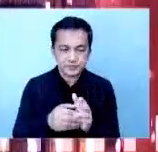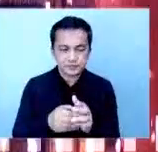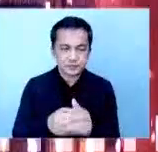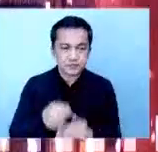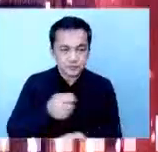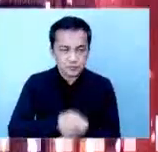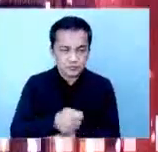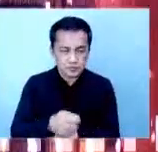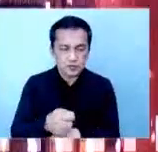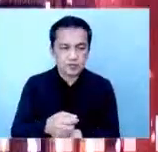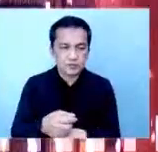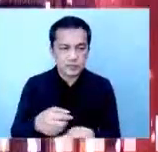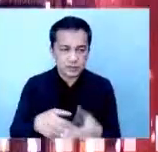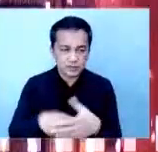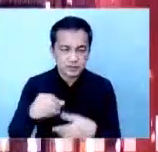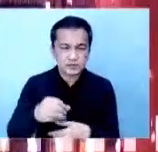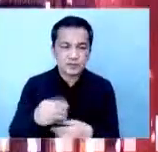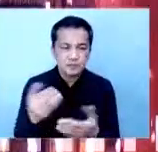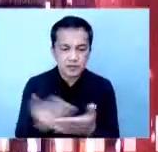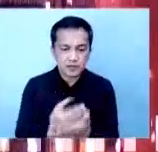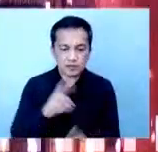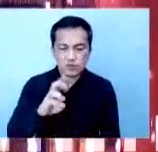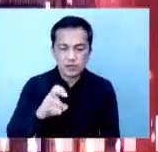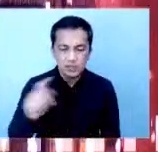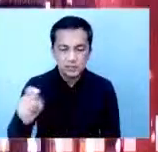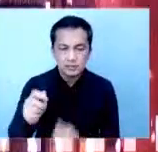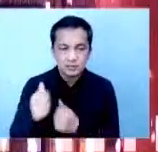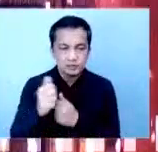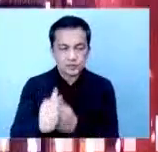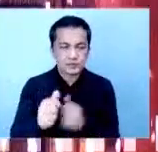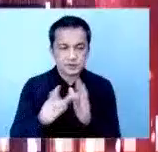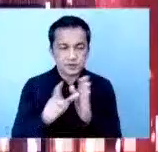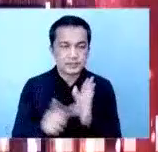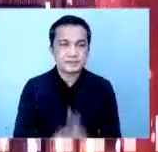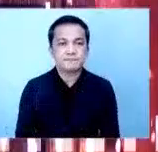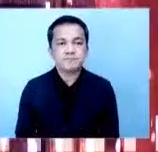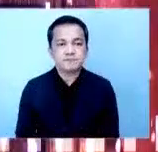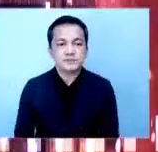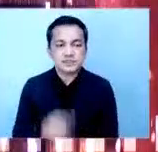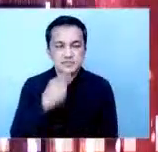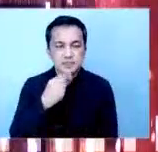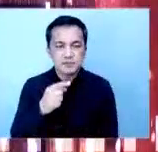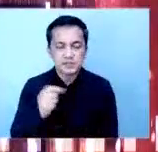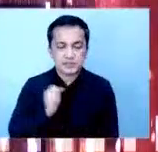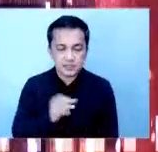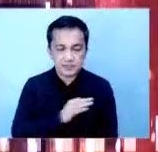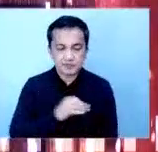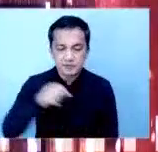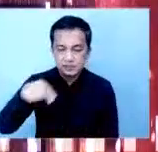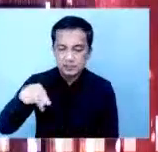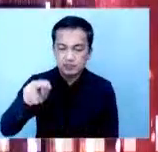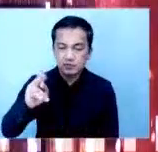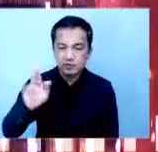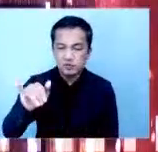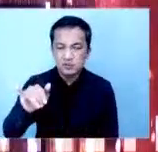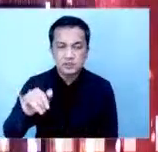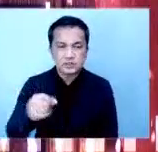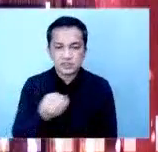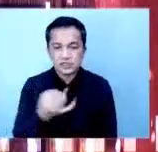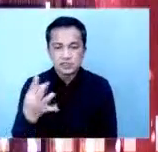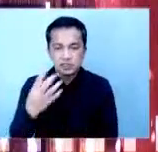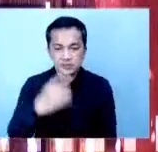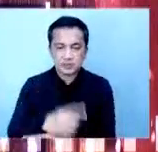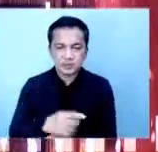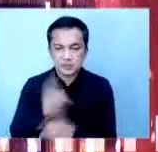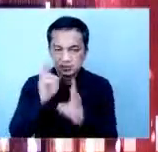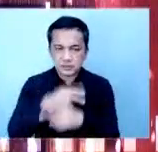ng panibagong arrest warrant alinsunod sa batas. Ayon sa mga tauhan ni Kibuloy, ilang araw na rin nilang hindi nakikita ang pastor.